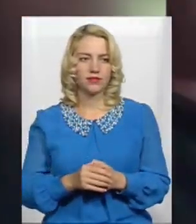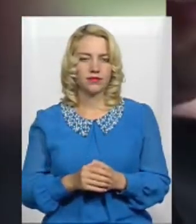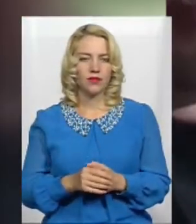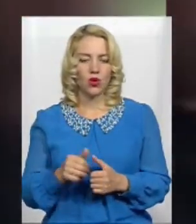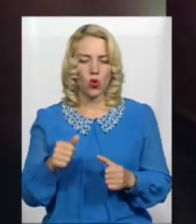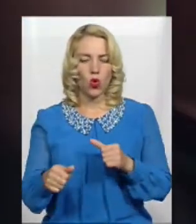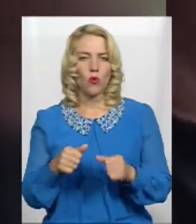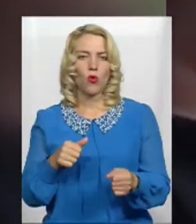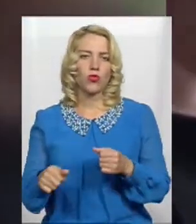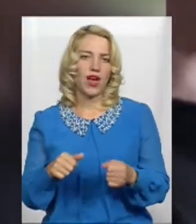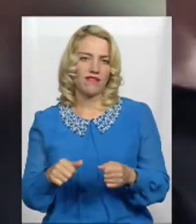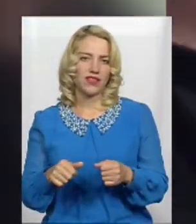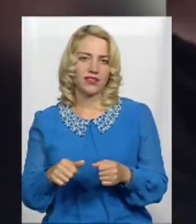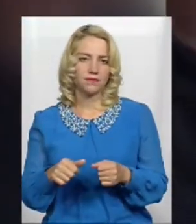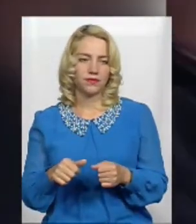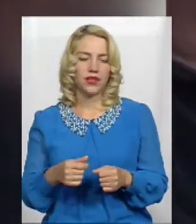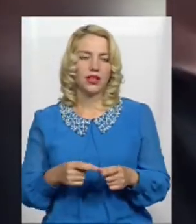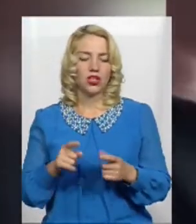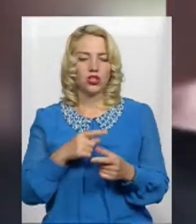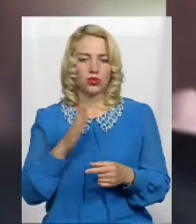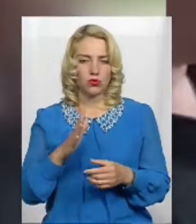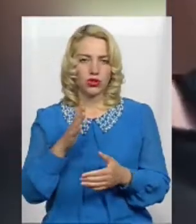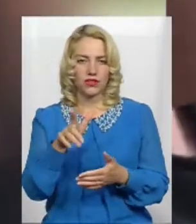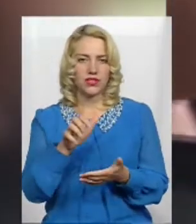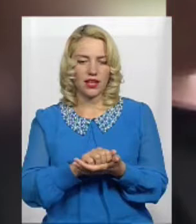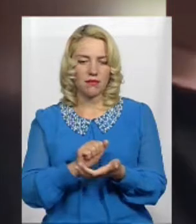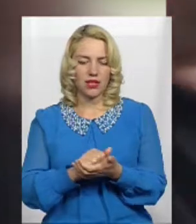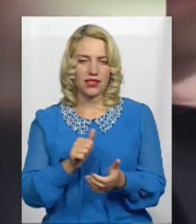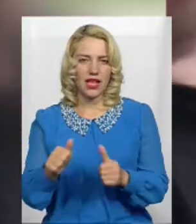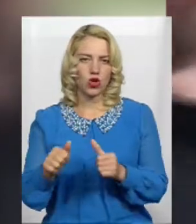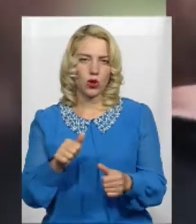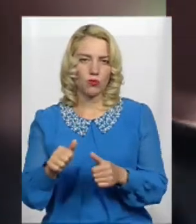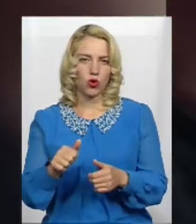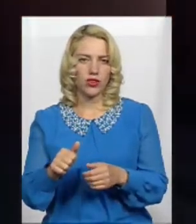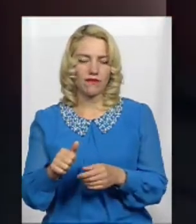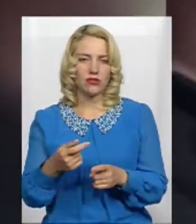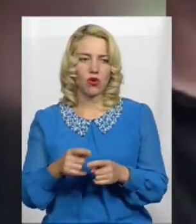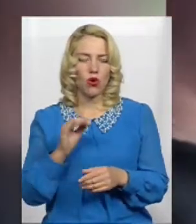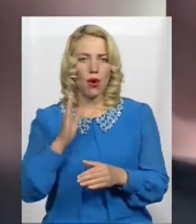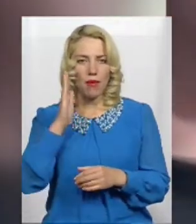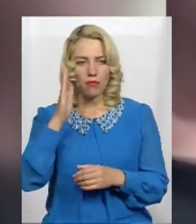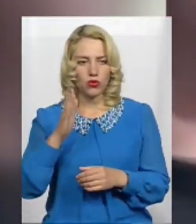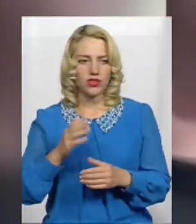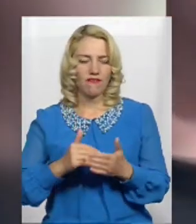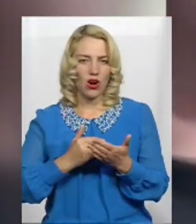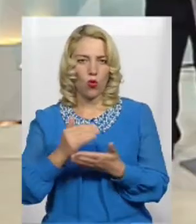кнопкодави. Чи будете ви займатися кнопкодавством в майбутній Верховній Раді?